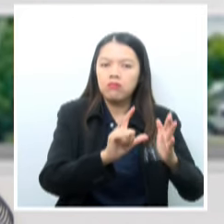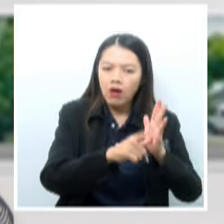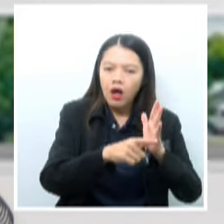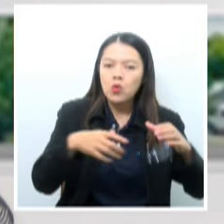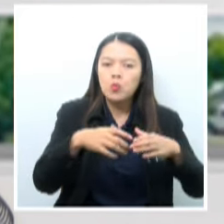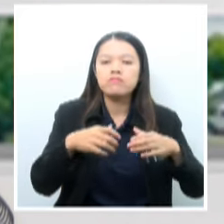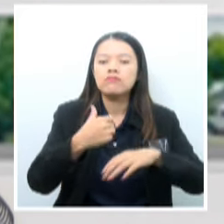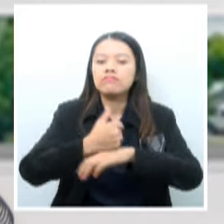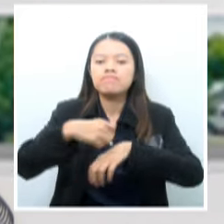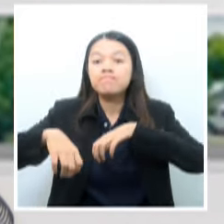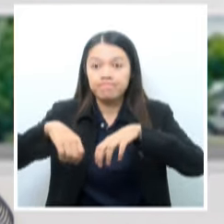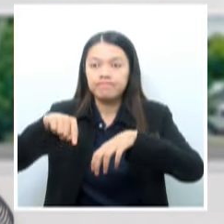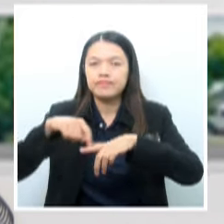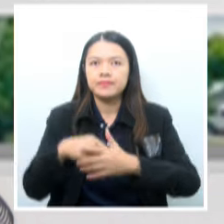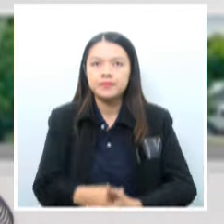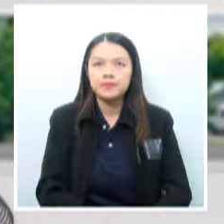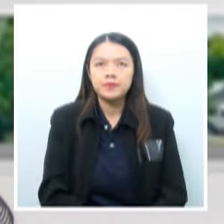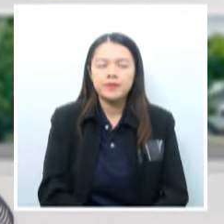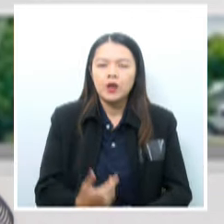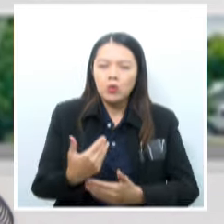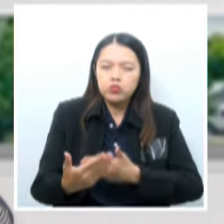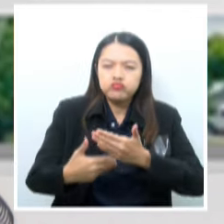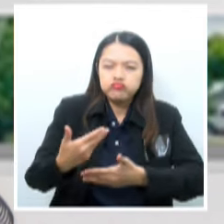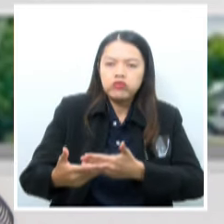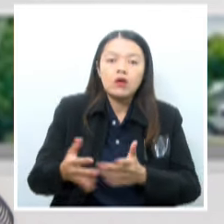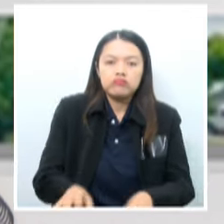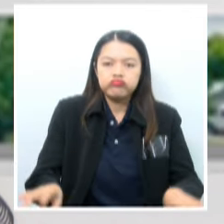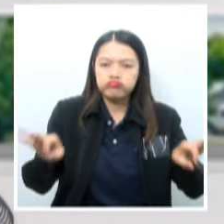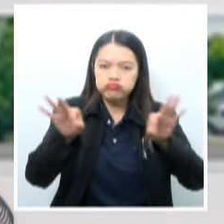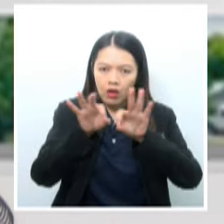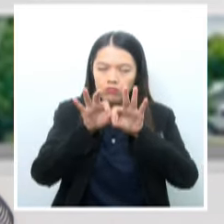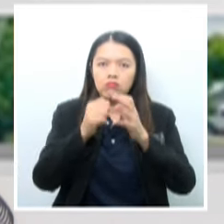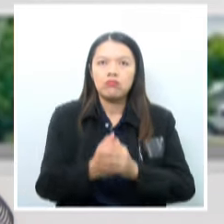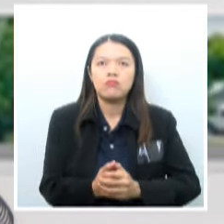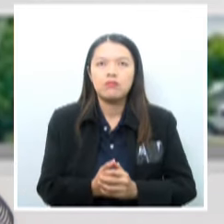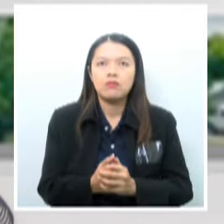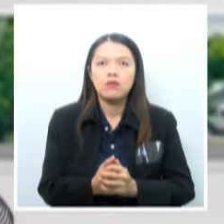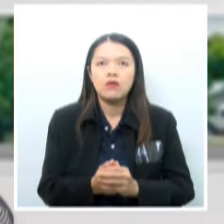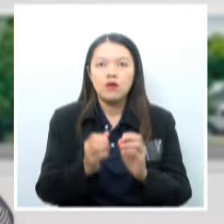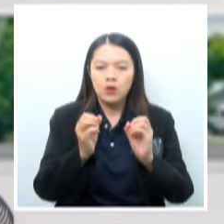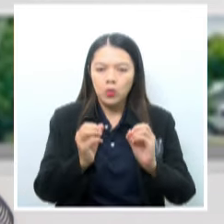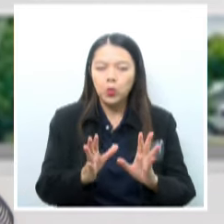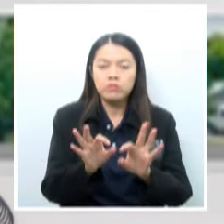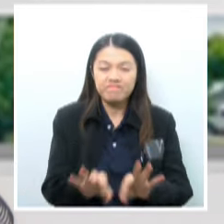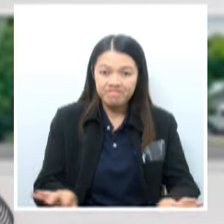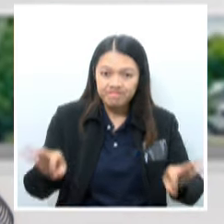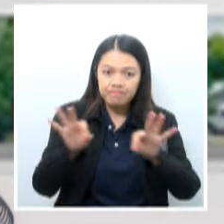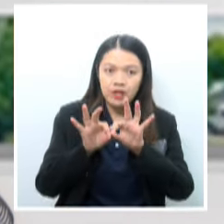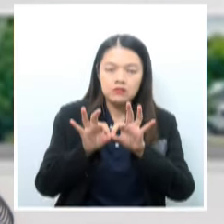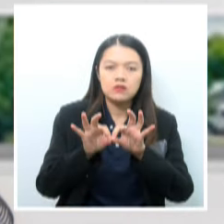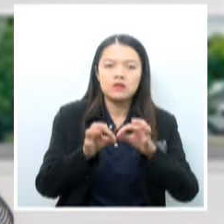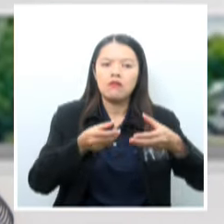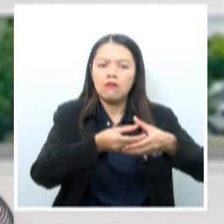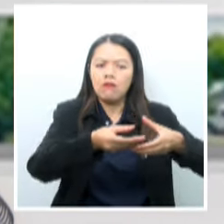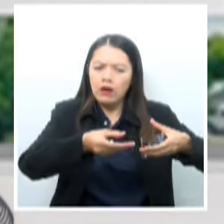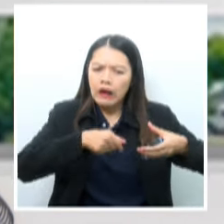นะครับก็ขับเคลื่อนจุดนี้เป็นจุดสำคัญอันหนึ่งที่จะทำให้ครูไม่จำเป็นจะต้องรายงานซ้